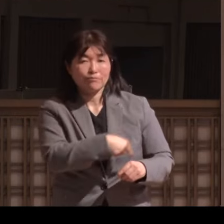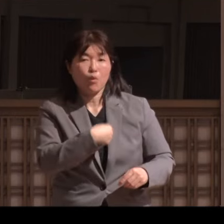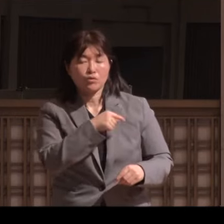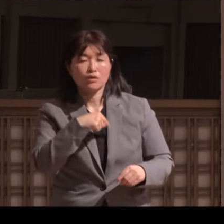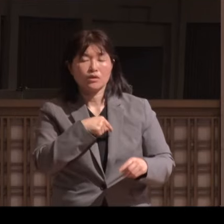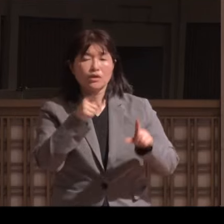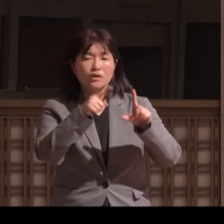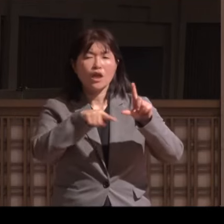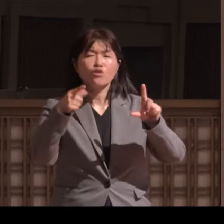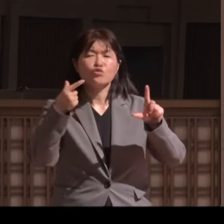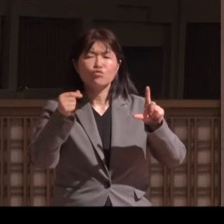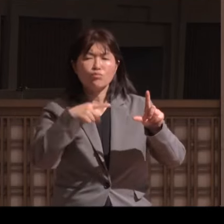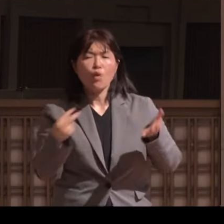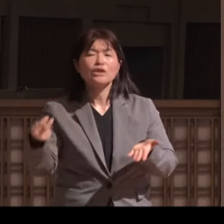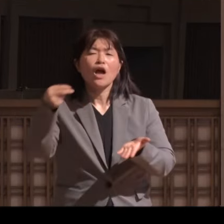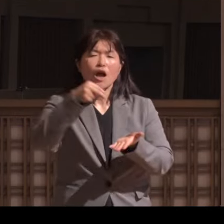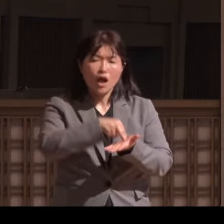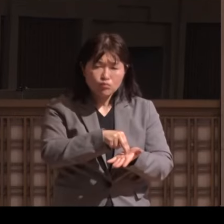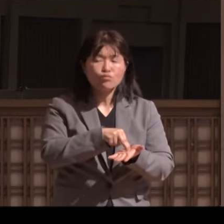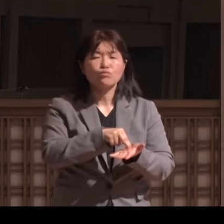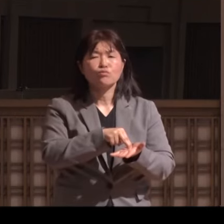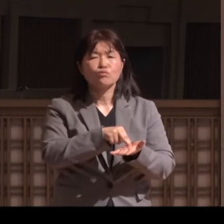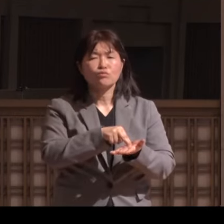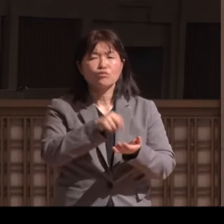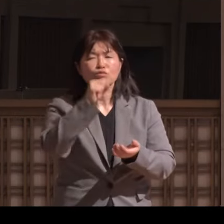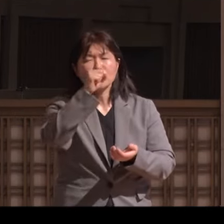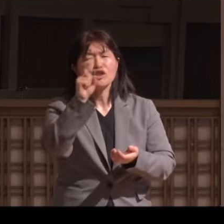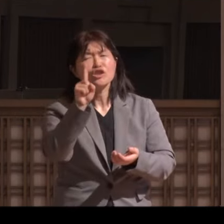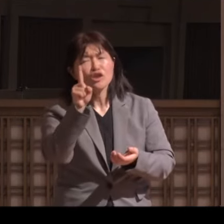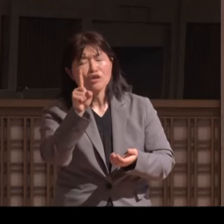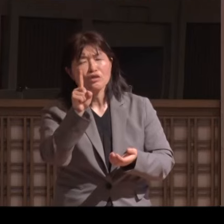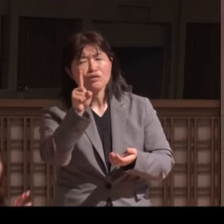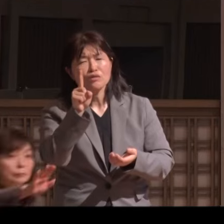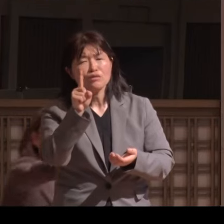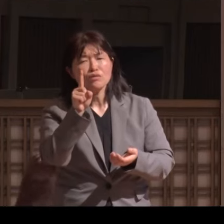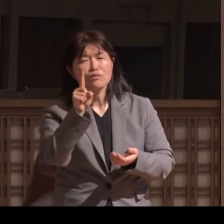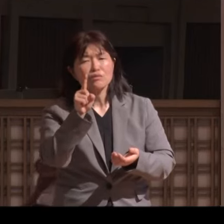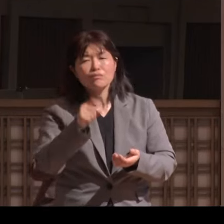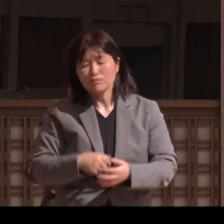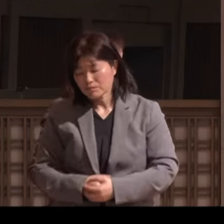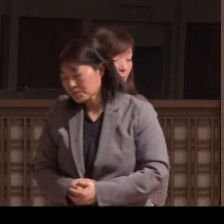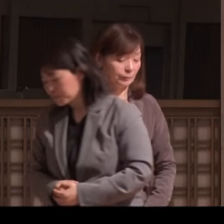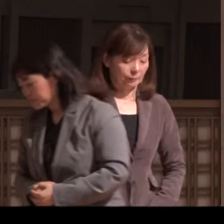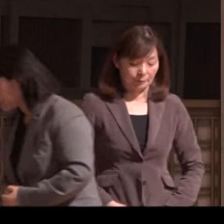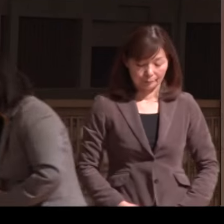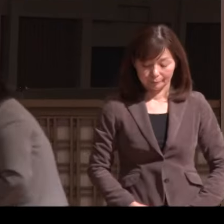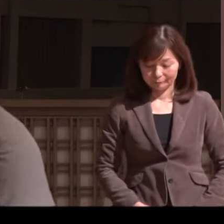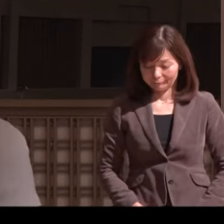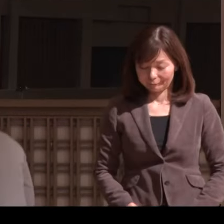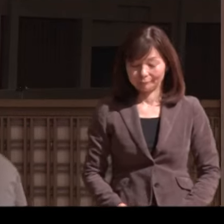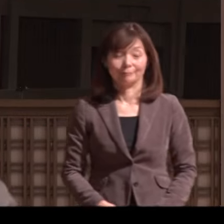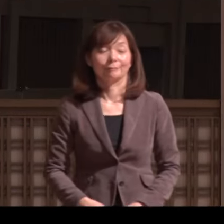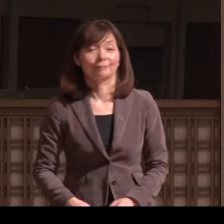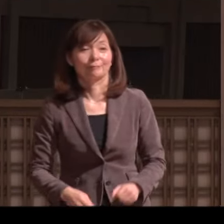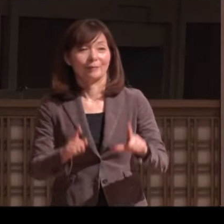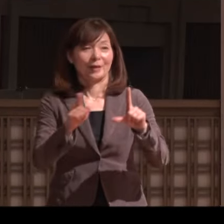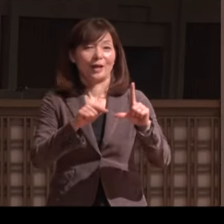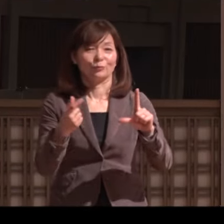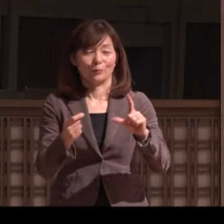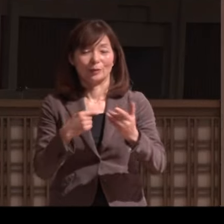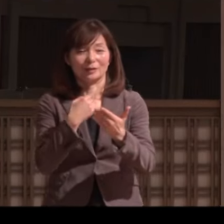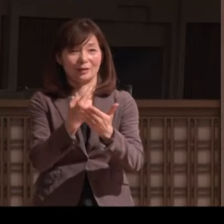いやていうのに覚すると何がええねんと何がいいんですかということがないと